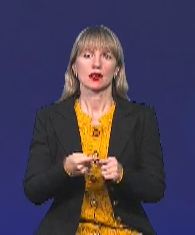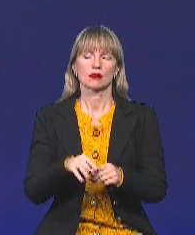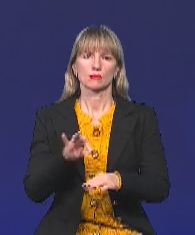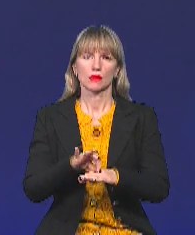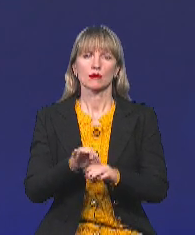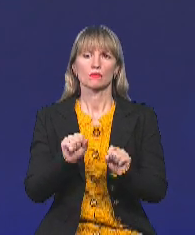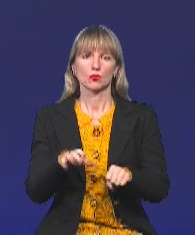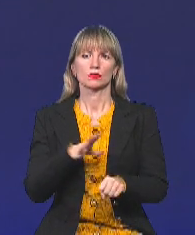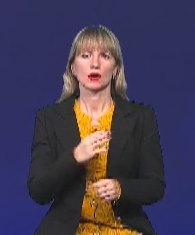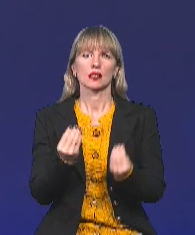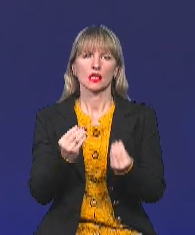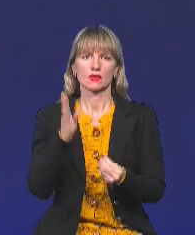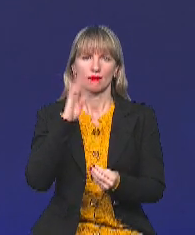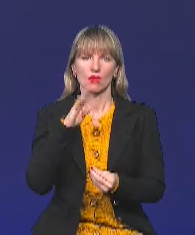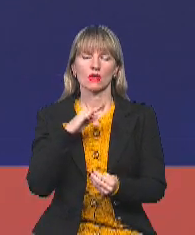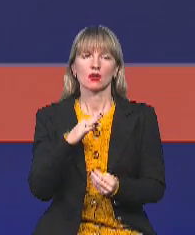Але може бути якість води.